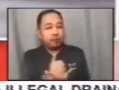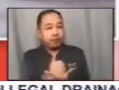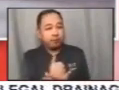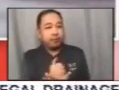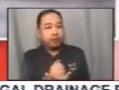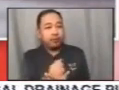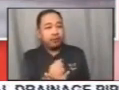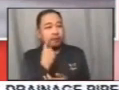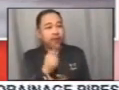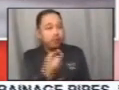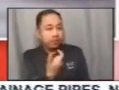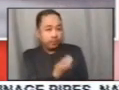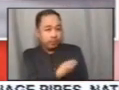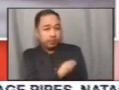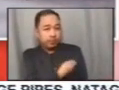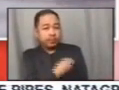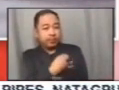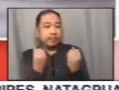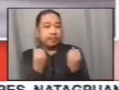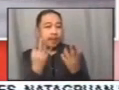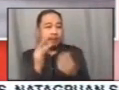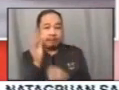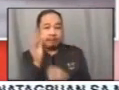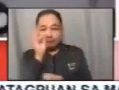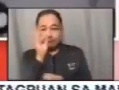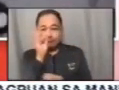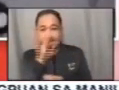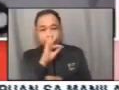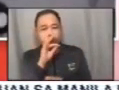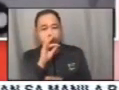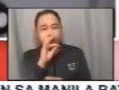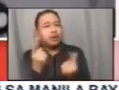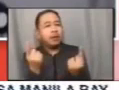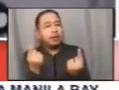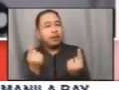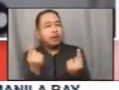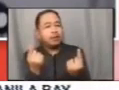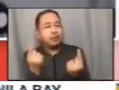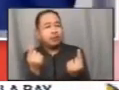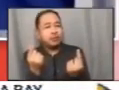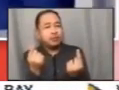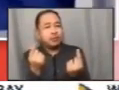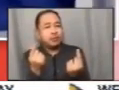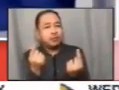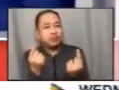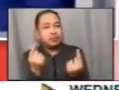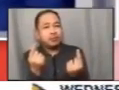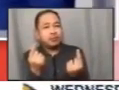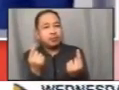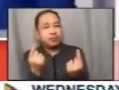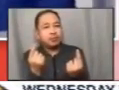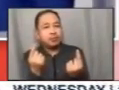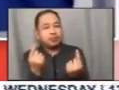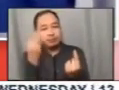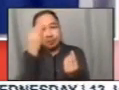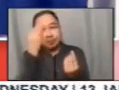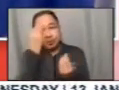Pero itong mga bakuna na ito na magdadating sa Pilipinas, hindi lang Sinovac,